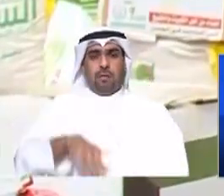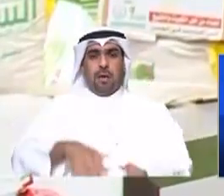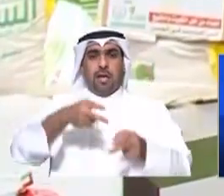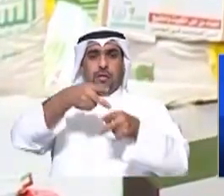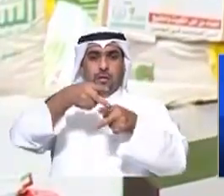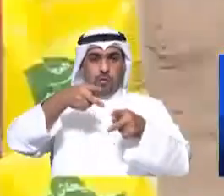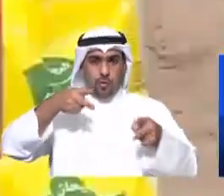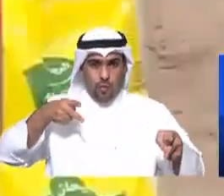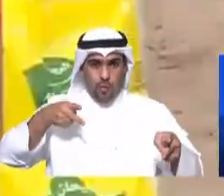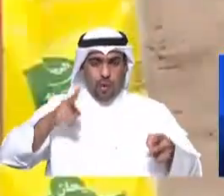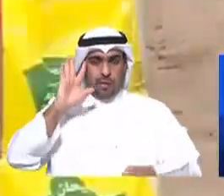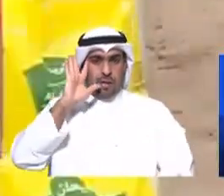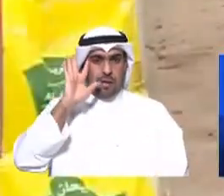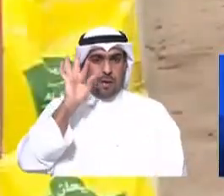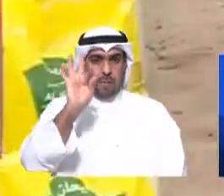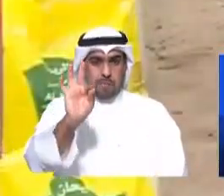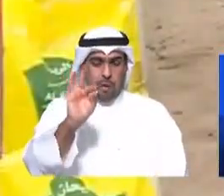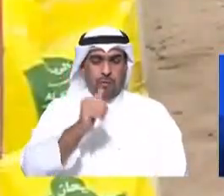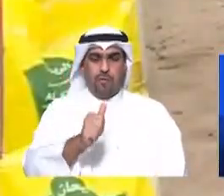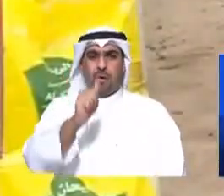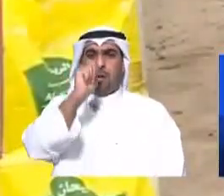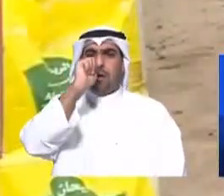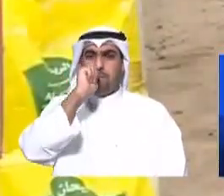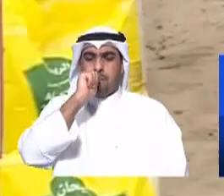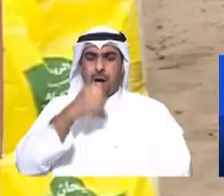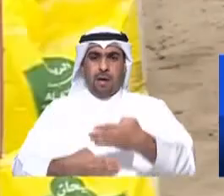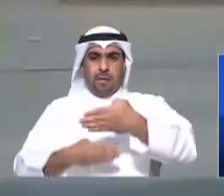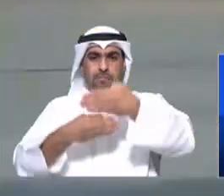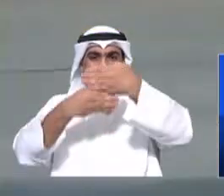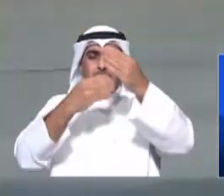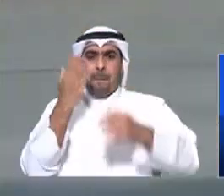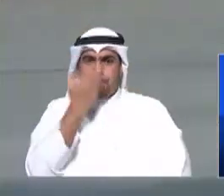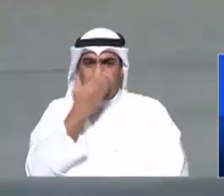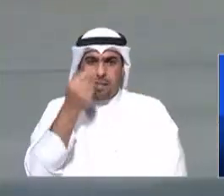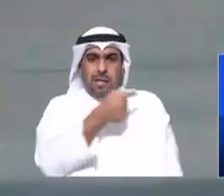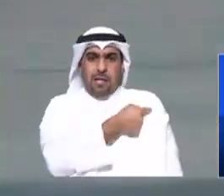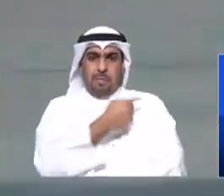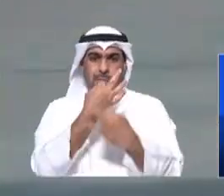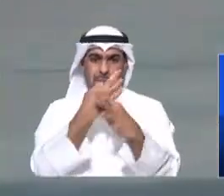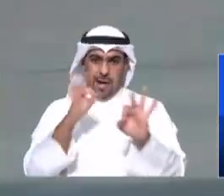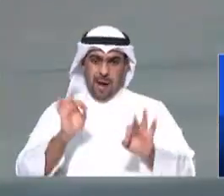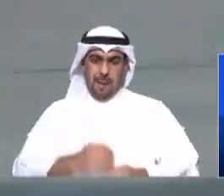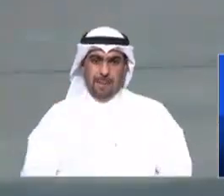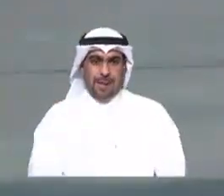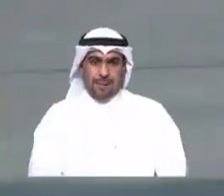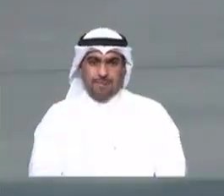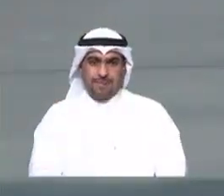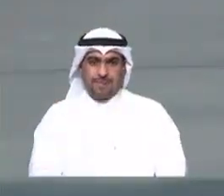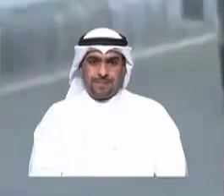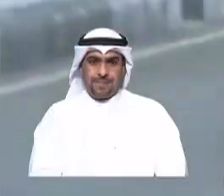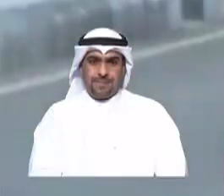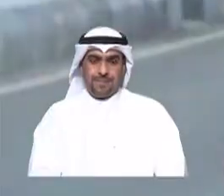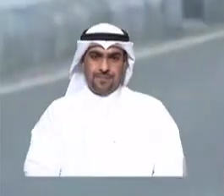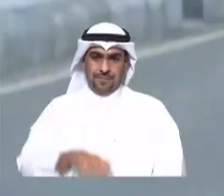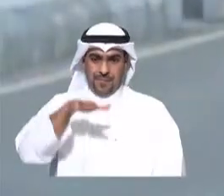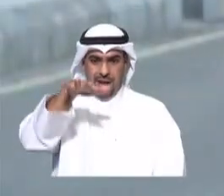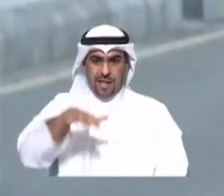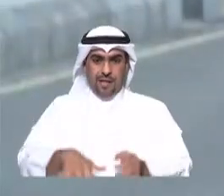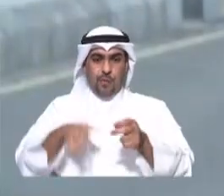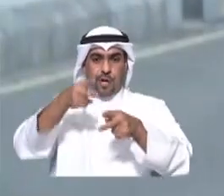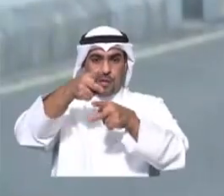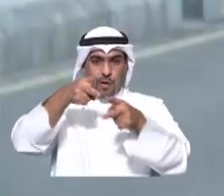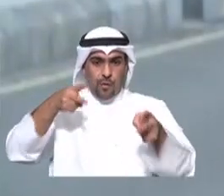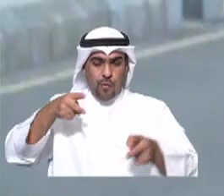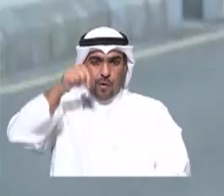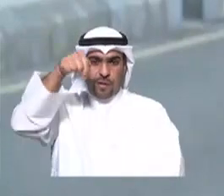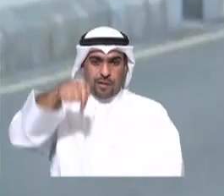تلك المشاريع التي تعيد إصلاح البنية التحتية. تستند دولة الكويت في دعمها لليمنيين